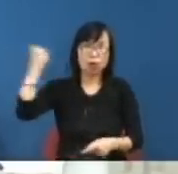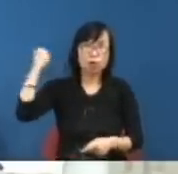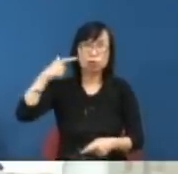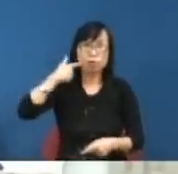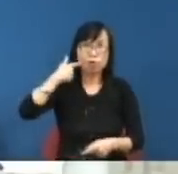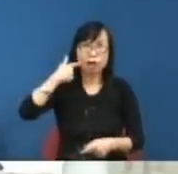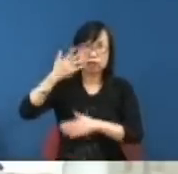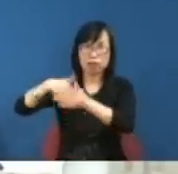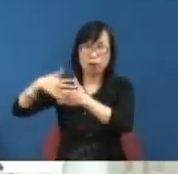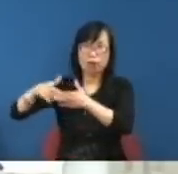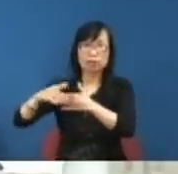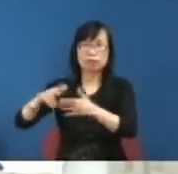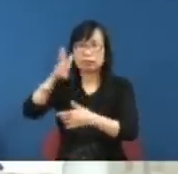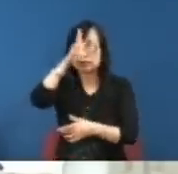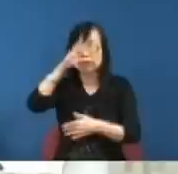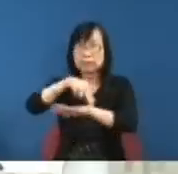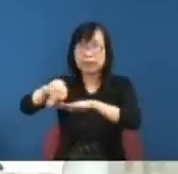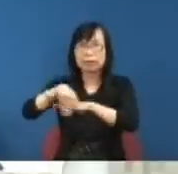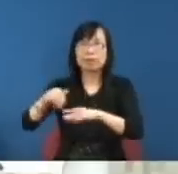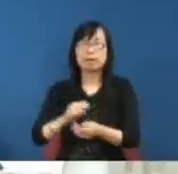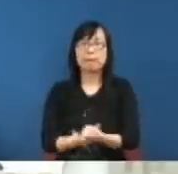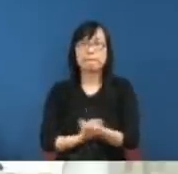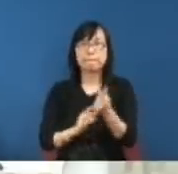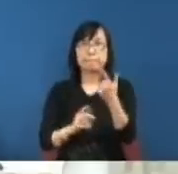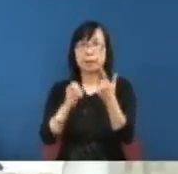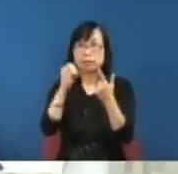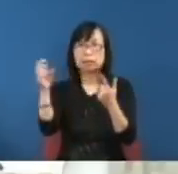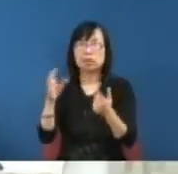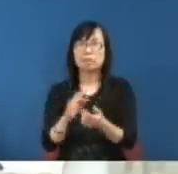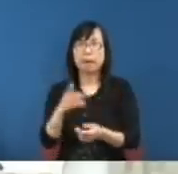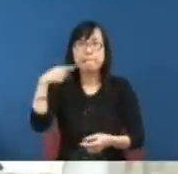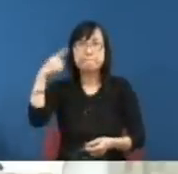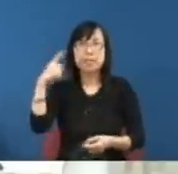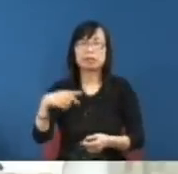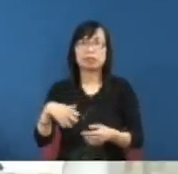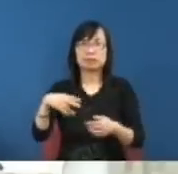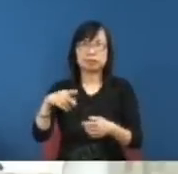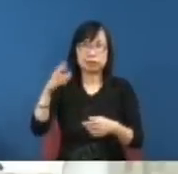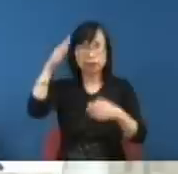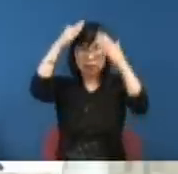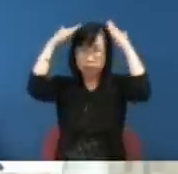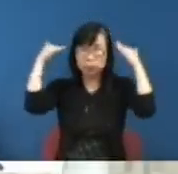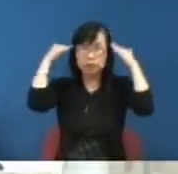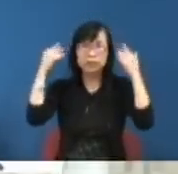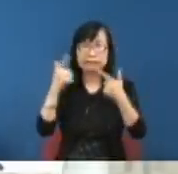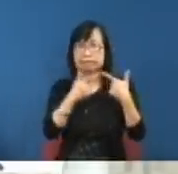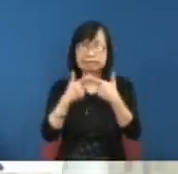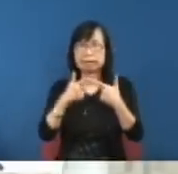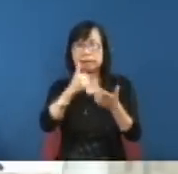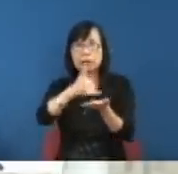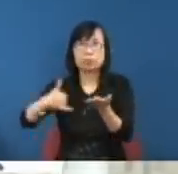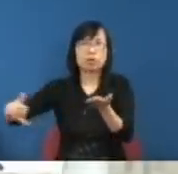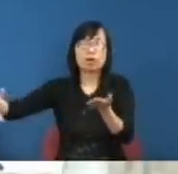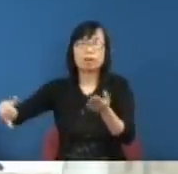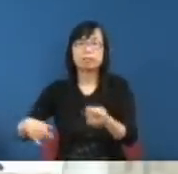是、當時喺80年代咧，美國喺越戰呢一個撤退之後咧，國